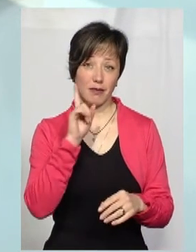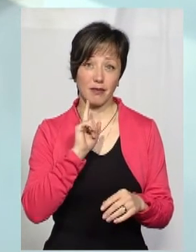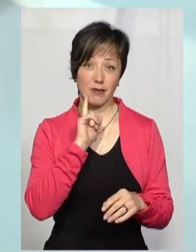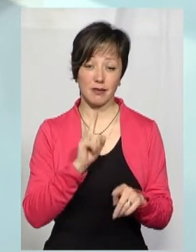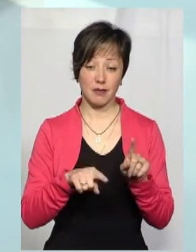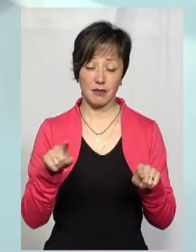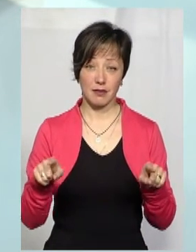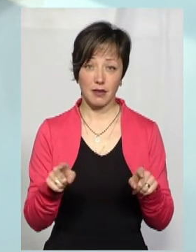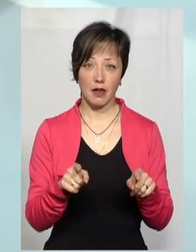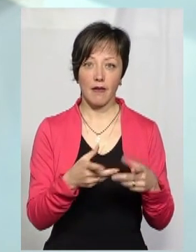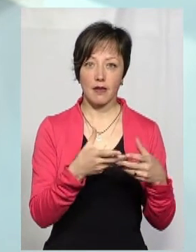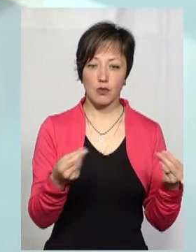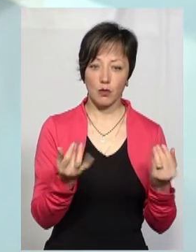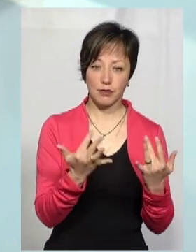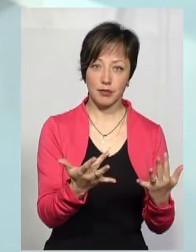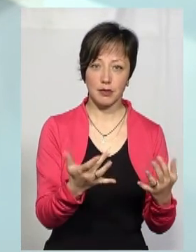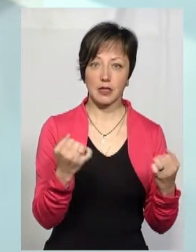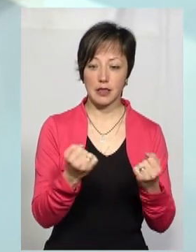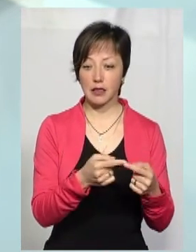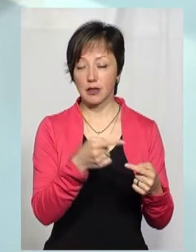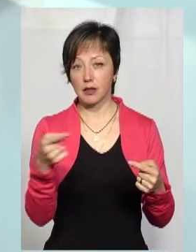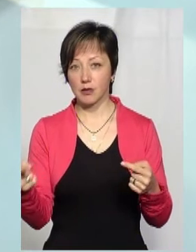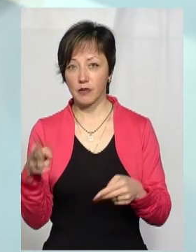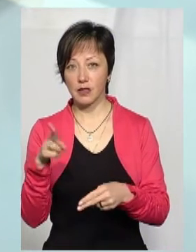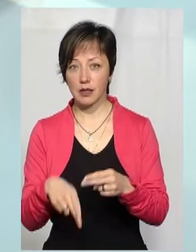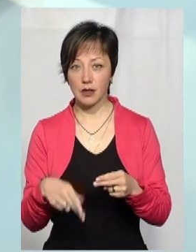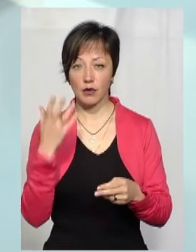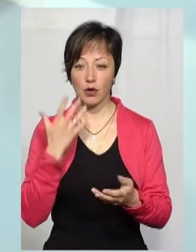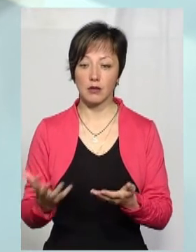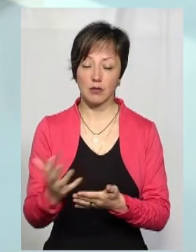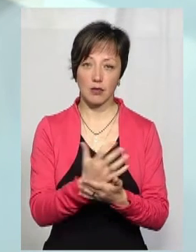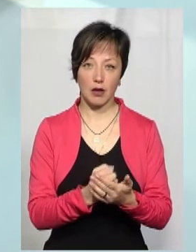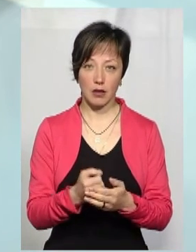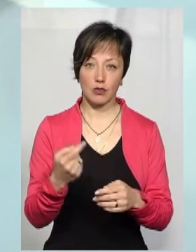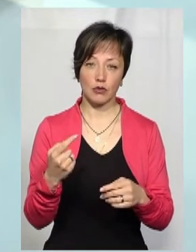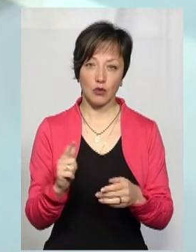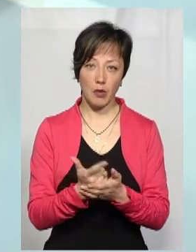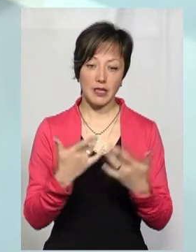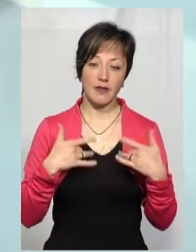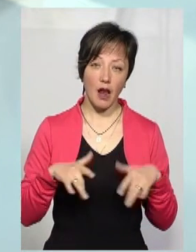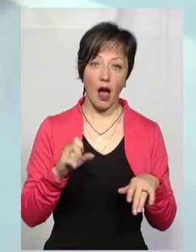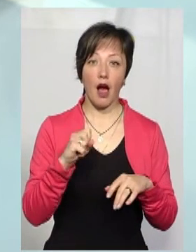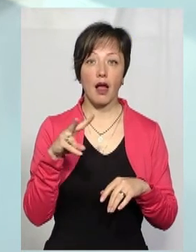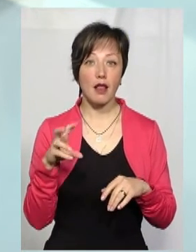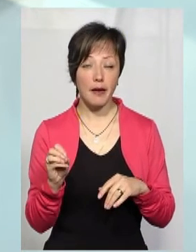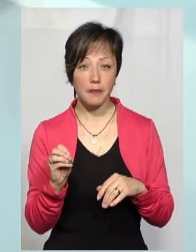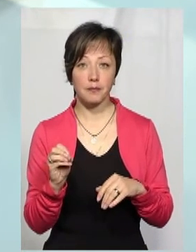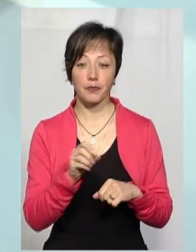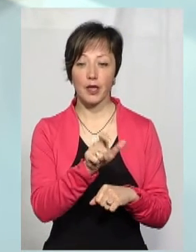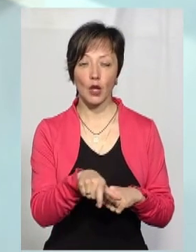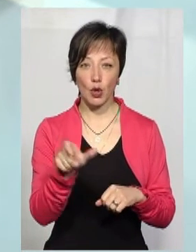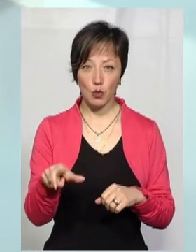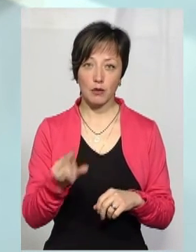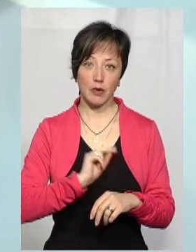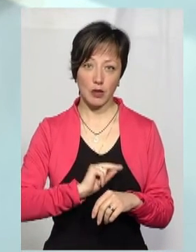сезонники, в принципі, їх набирали весною і на зиму, аж в кінці, після того, як зібрали урожай, знову якби звільняли, але разом з тим люди